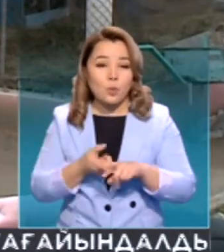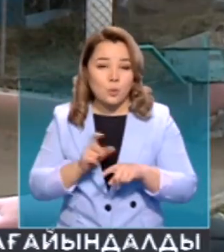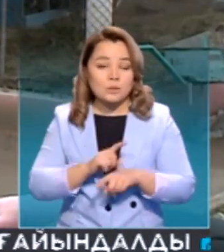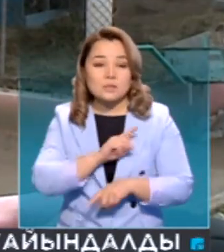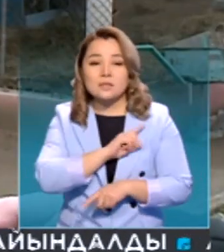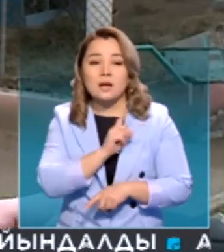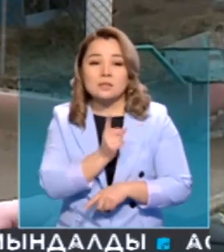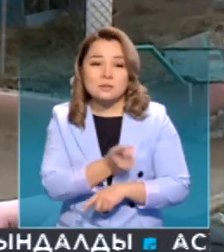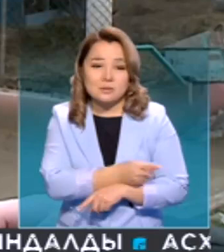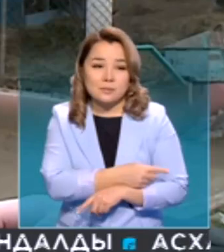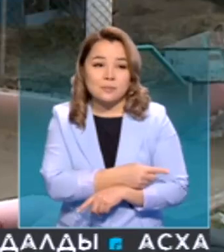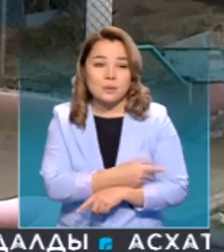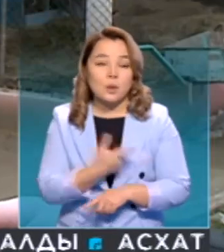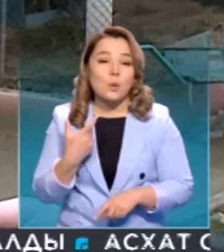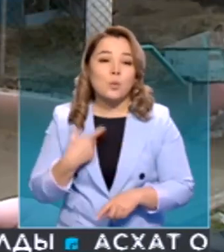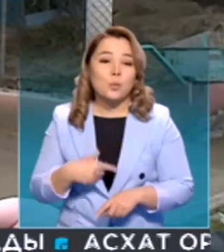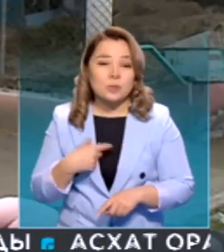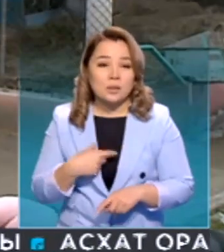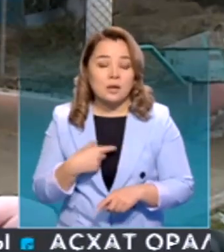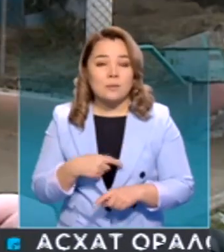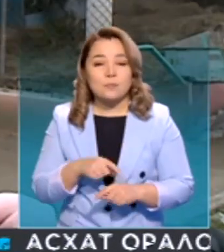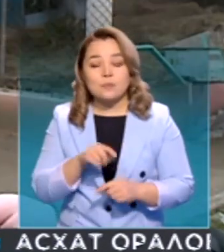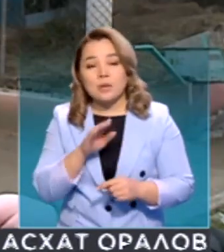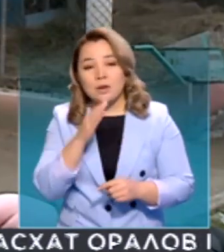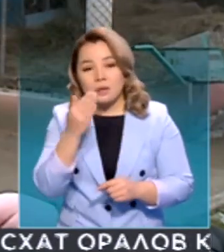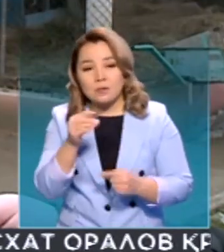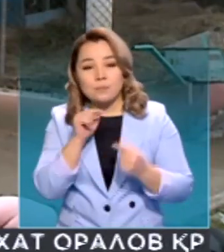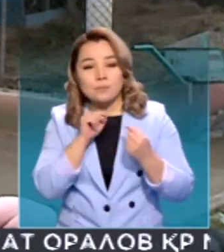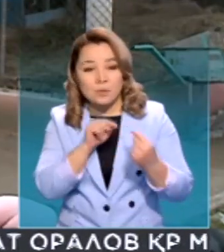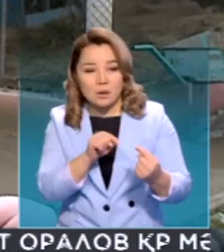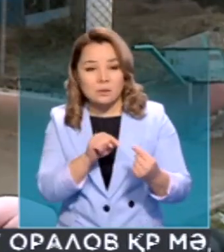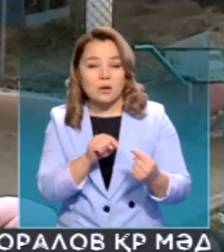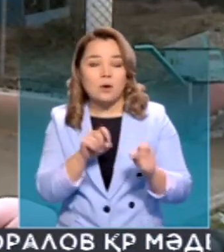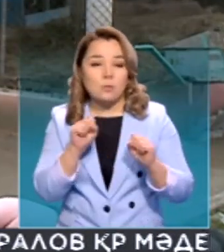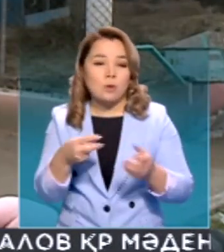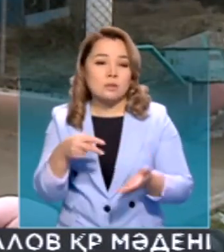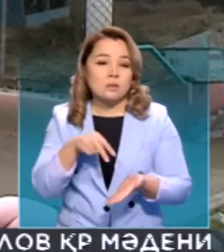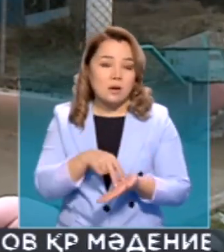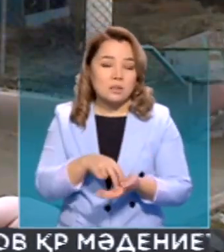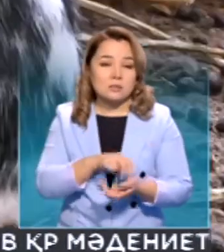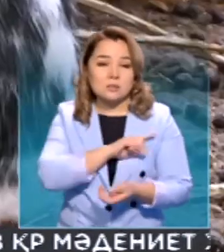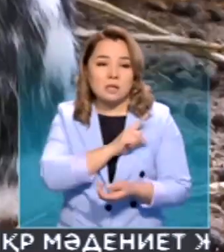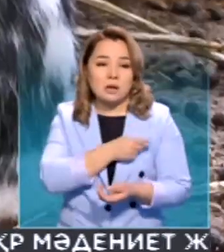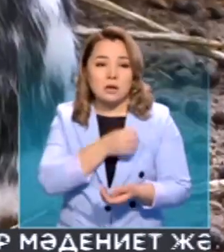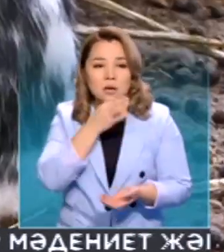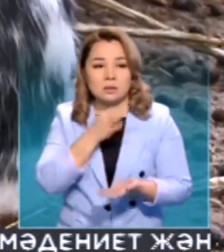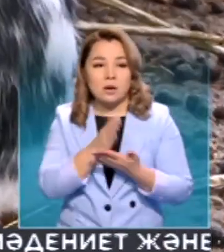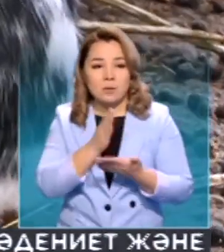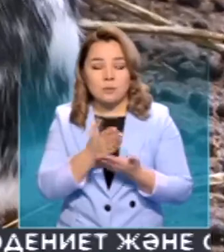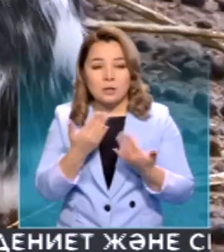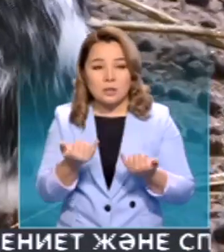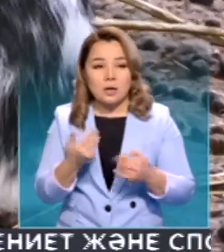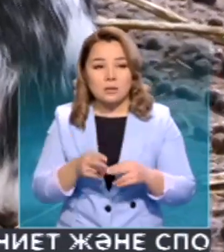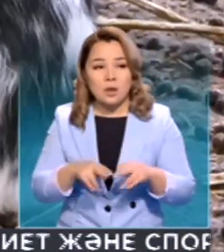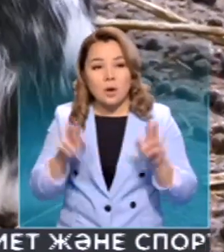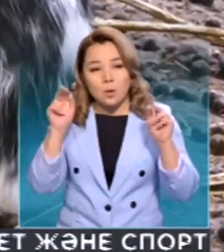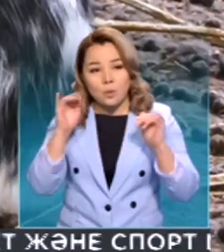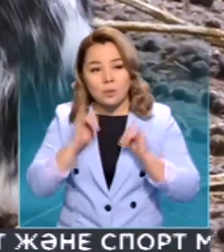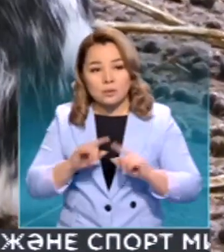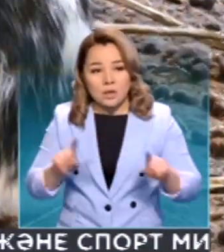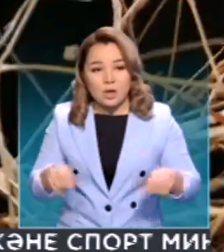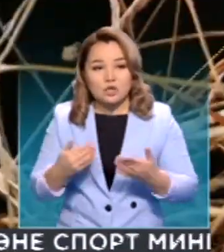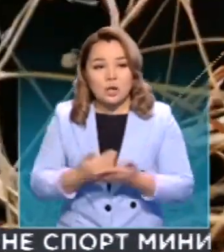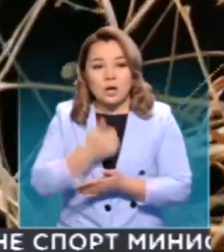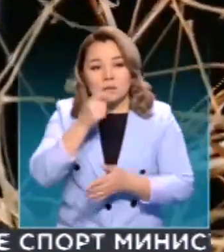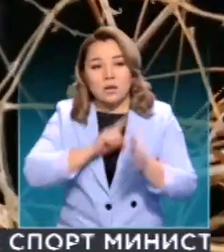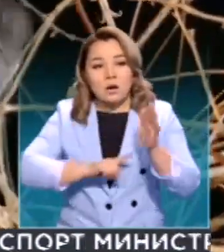батыл, әрі өзінің жауына қарсы тұралатын жануарлар. Мектеп қорасындағы қояндардың қатары жаңа